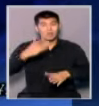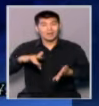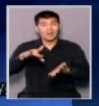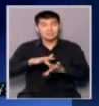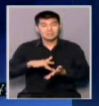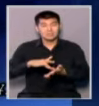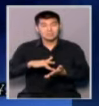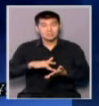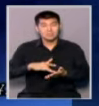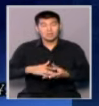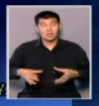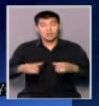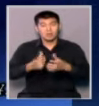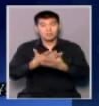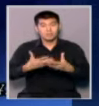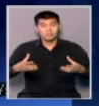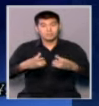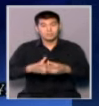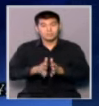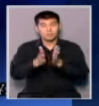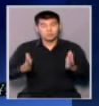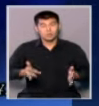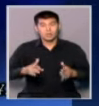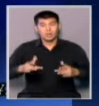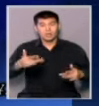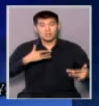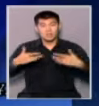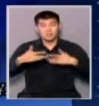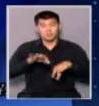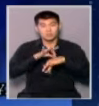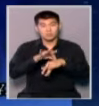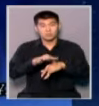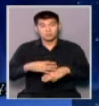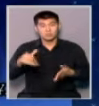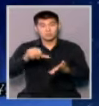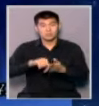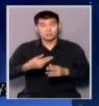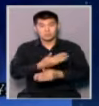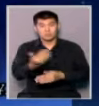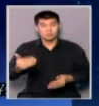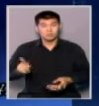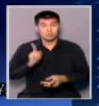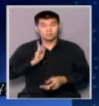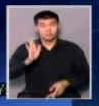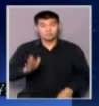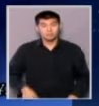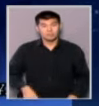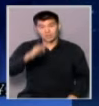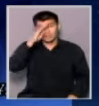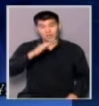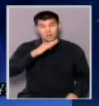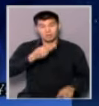қаласында, шет мемлекеттерде үлкен кеш өткізу жоспарлануда. Сол кештерде сіздерді күтеміз.